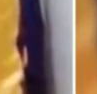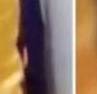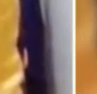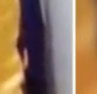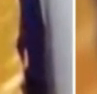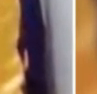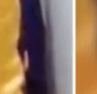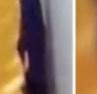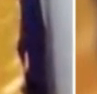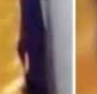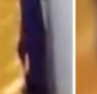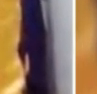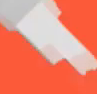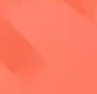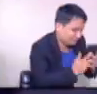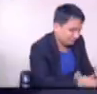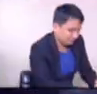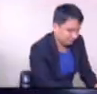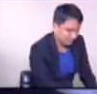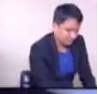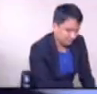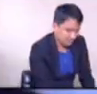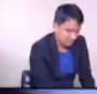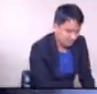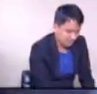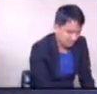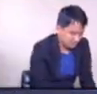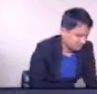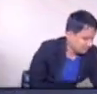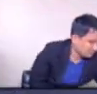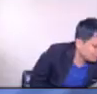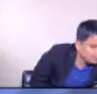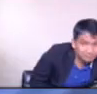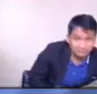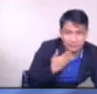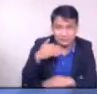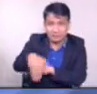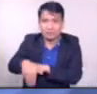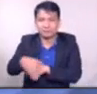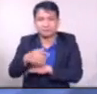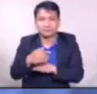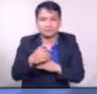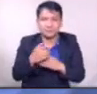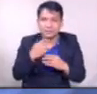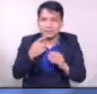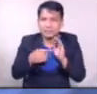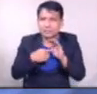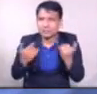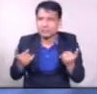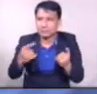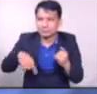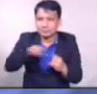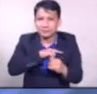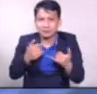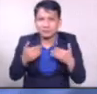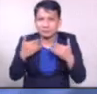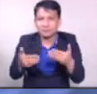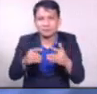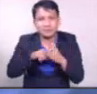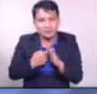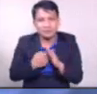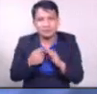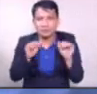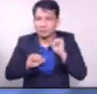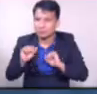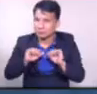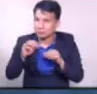simula pa noong 1994. Magandang gabi sa iyo, June Bert Gigayuma. All right, sa unang bahagi ng